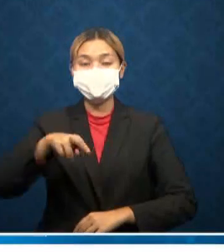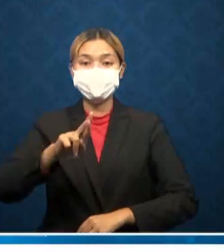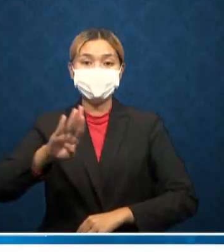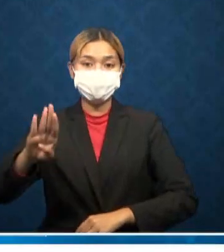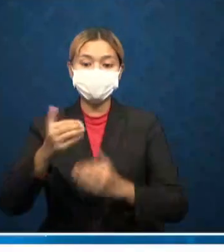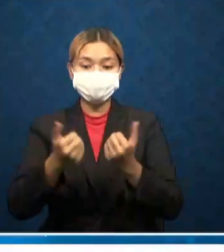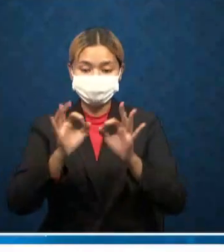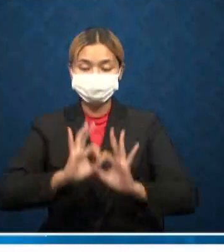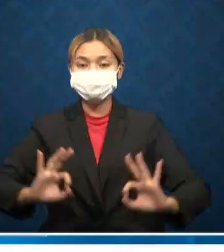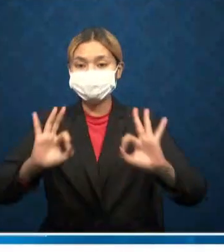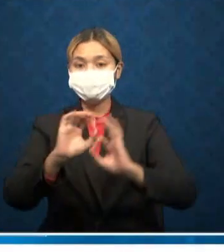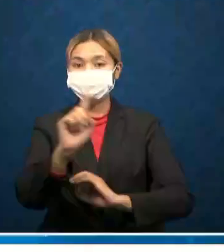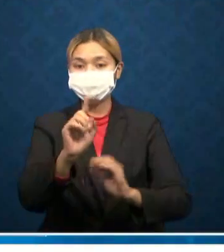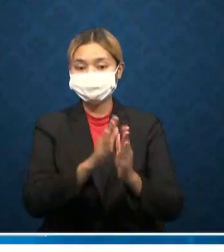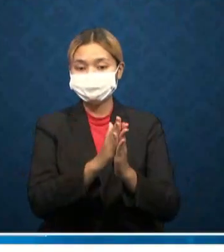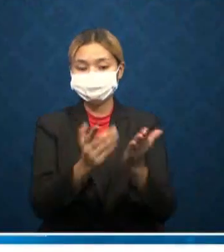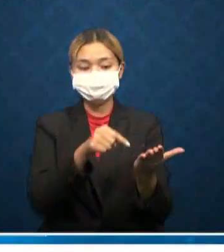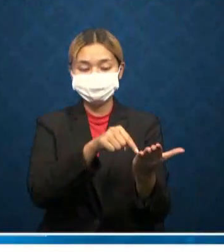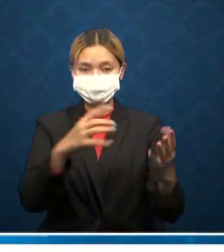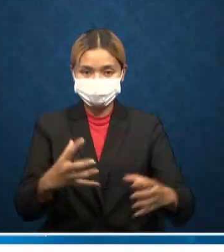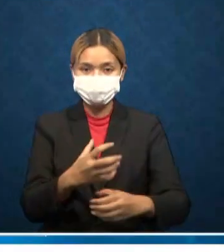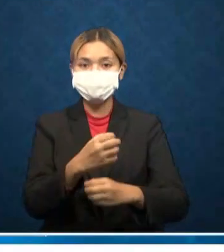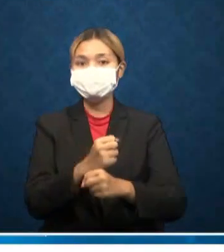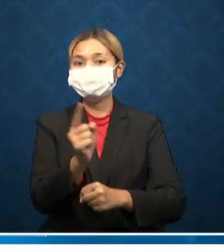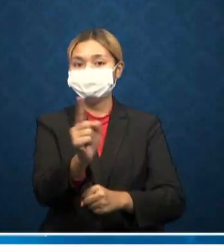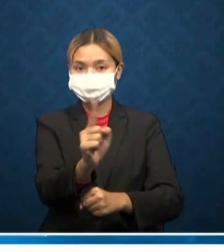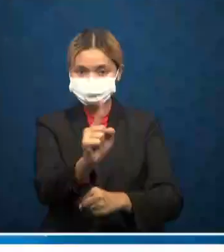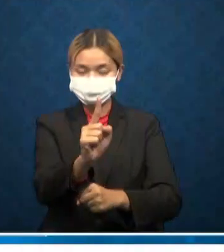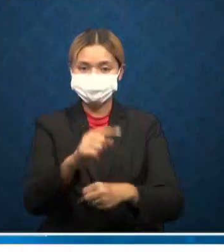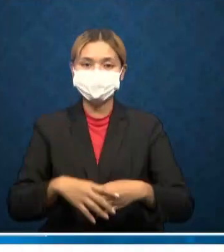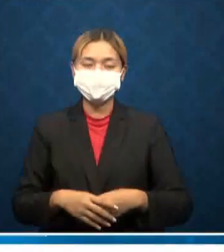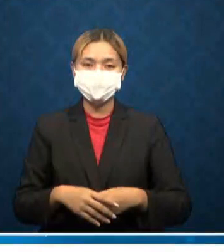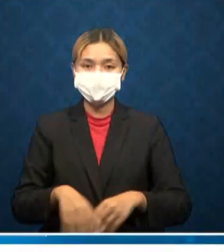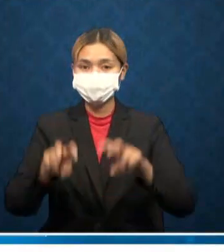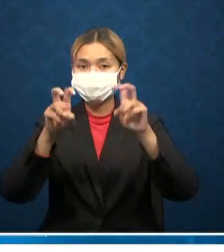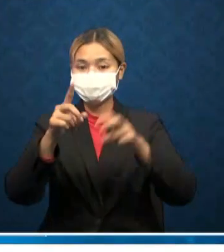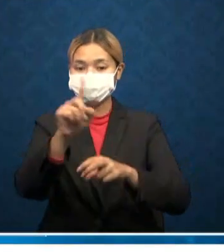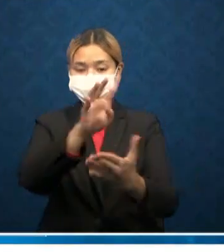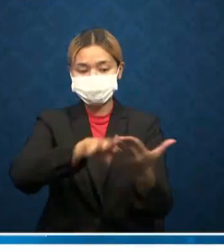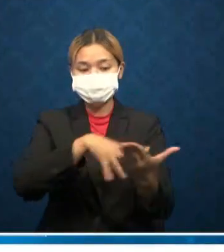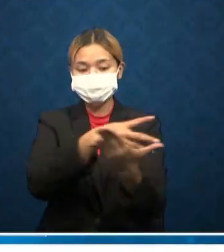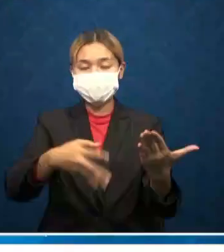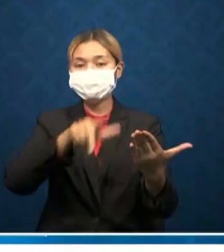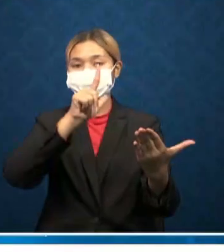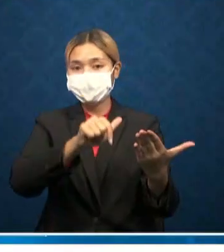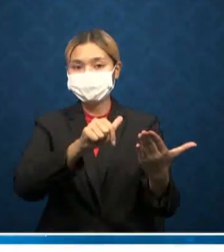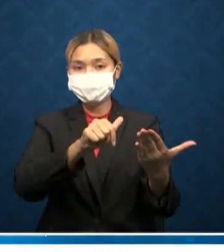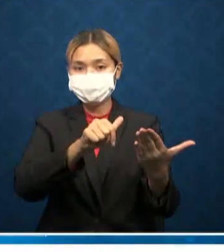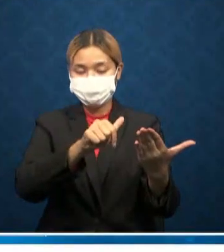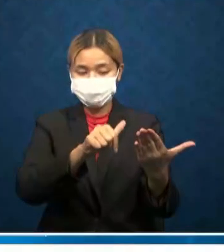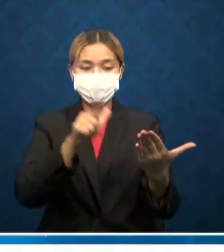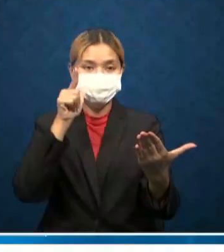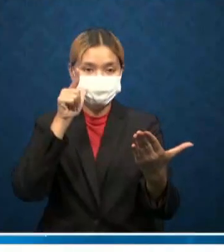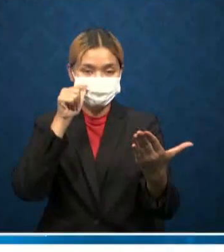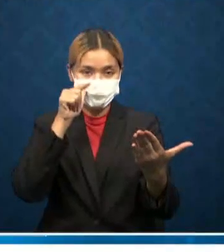มือของท่านแล้วงั้นขอสรุปสาระสำคัญสั้นๆดังนี้ค่ะในเรื่องของแผนงานหลักนะคะก็เป็นแผนแม่บทระดับ